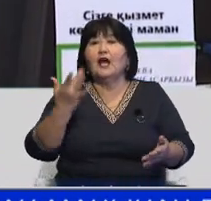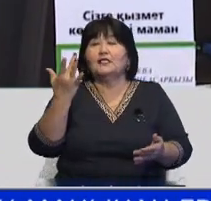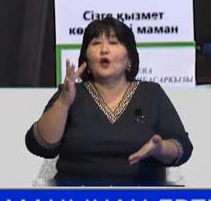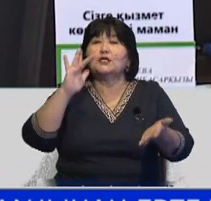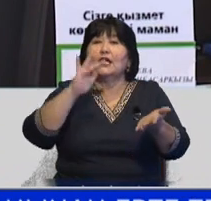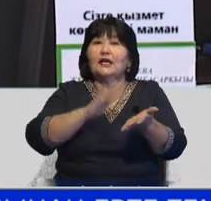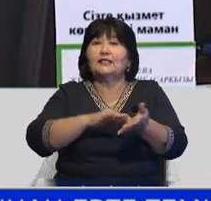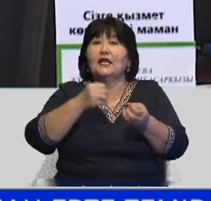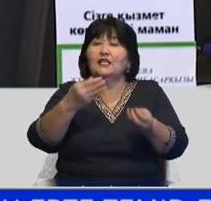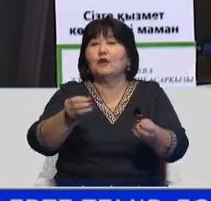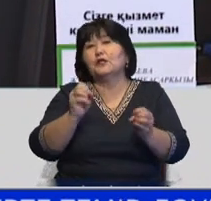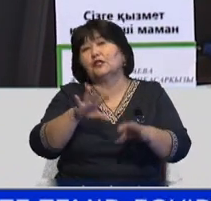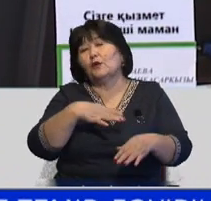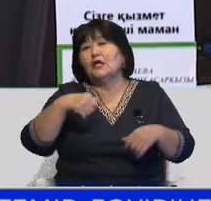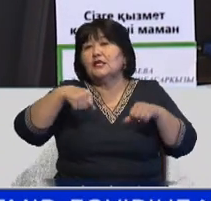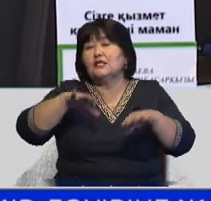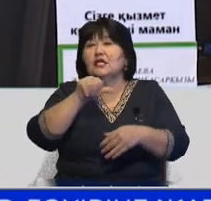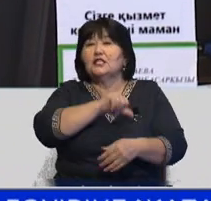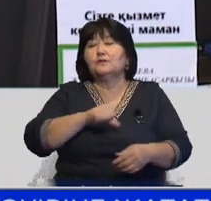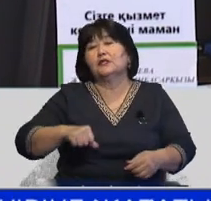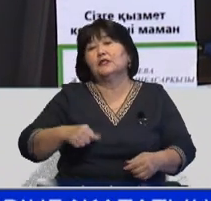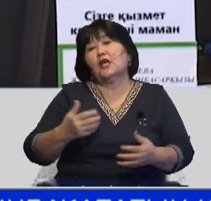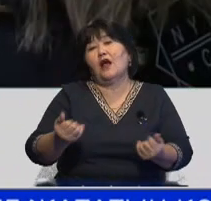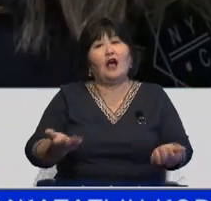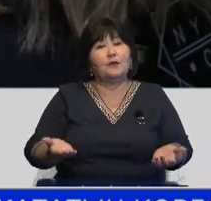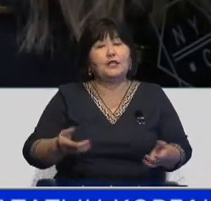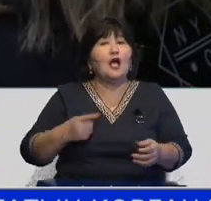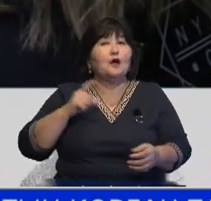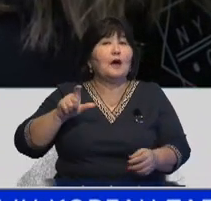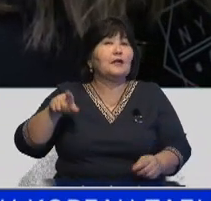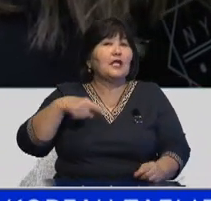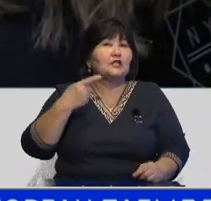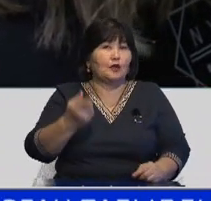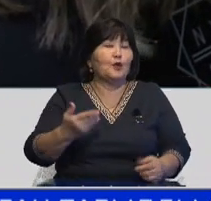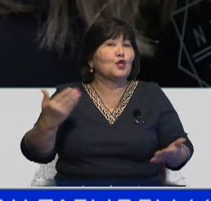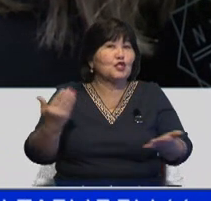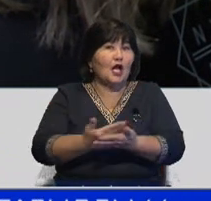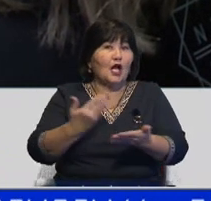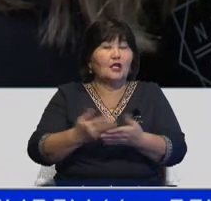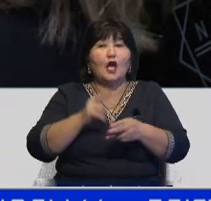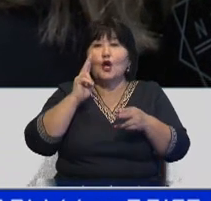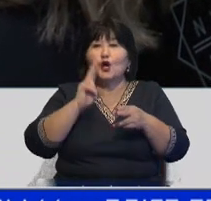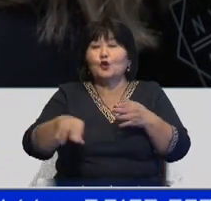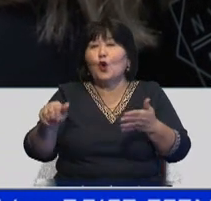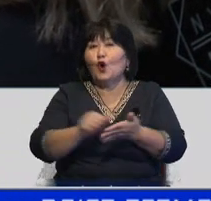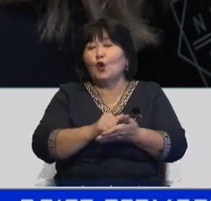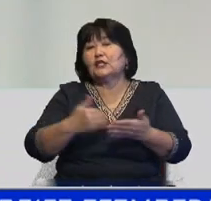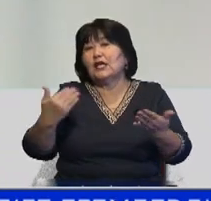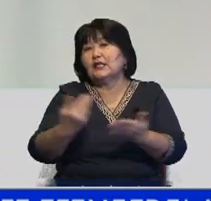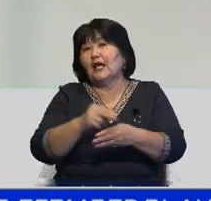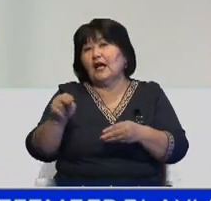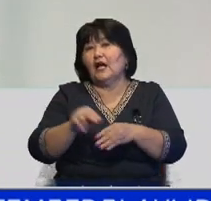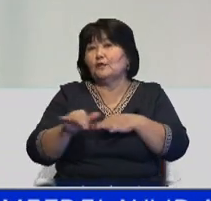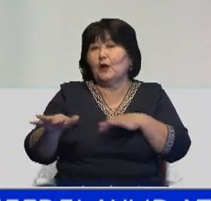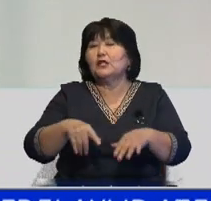ізін тапсыру-тапсырмау туралы шешімді әркім өзі қабылдайды. Мамандардың айтуынша бұл жаңашылдық жоғалған құжаттарды қалпына келтіру